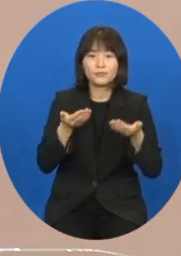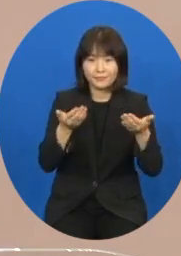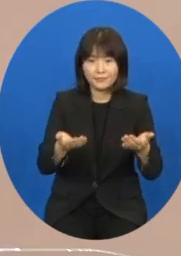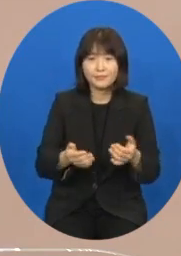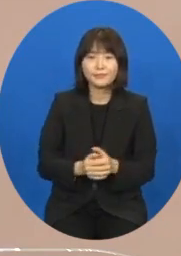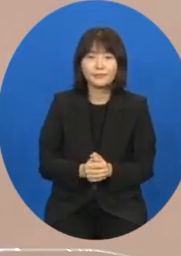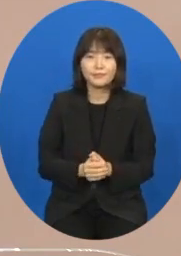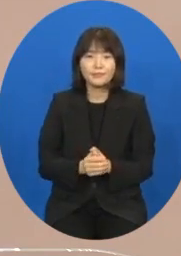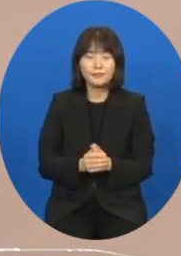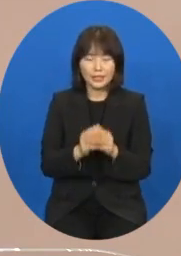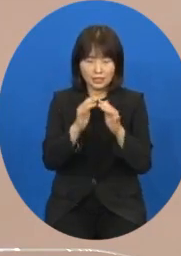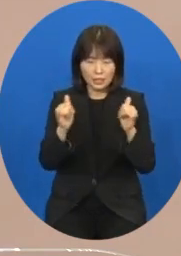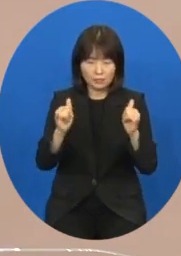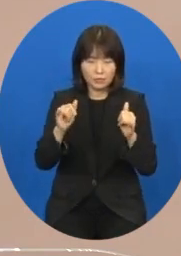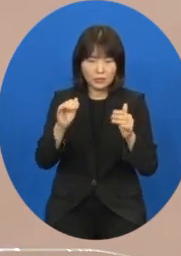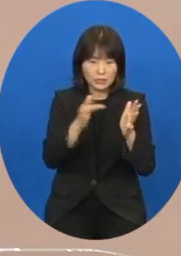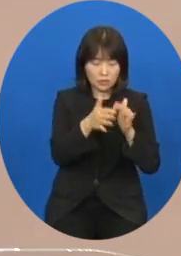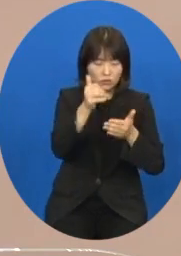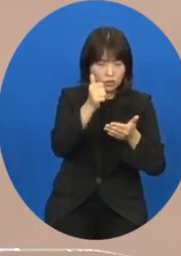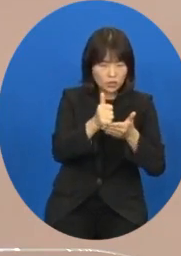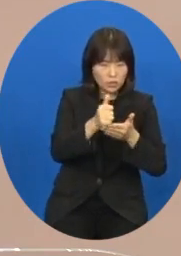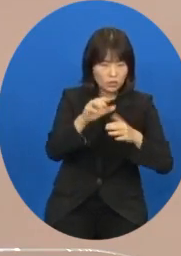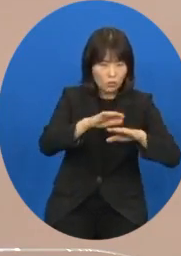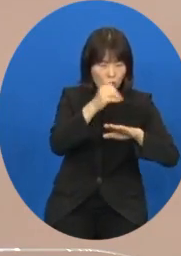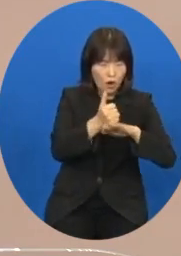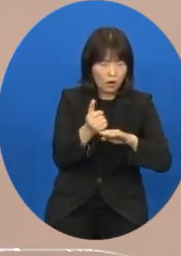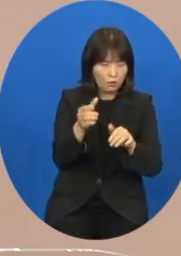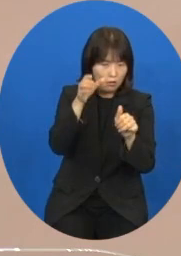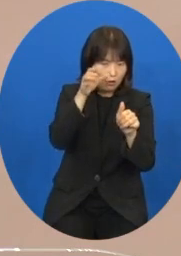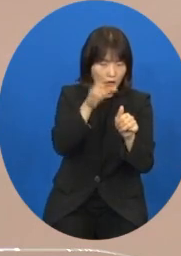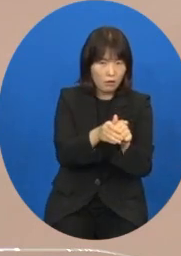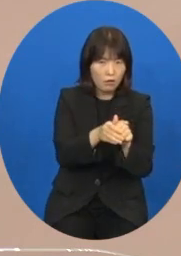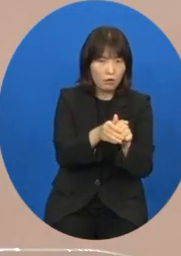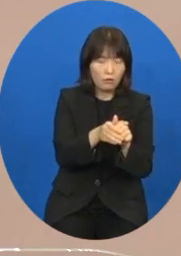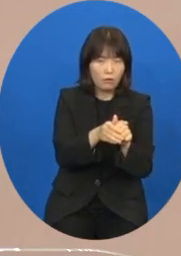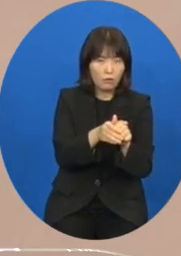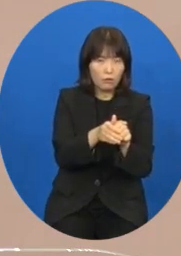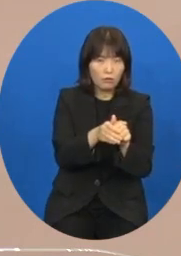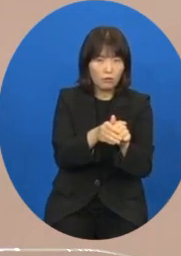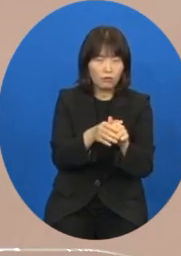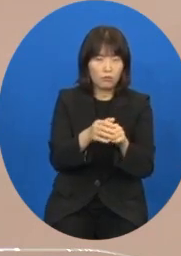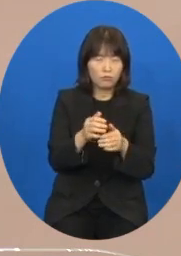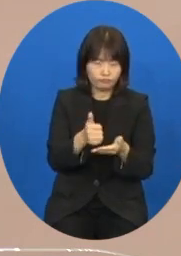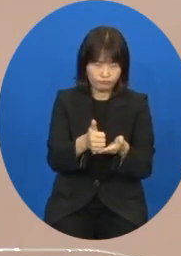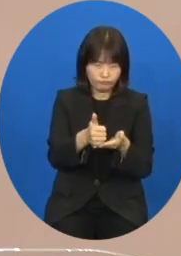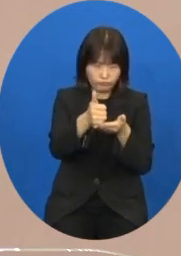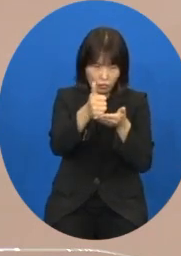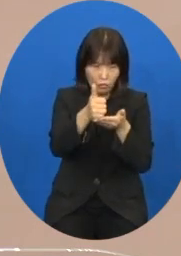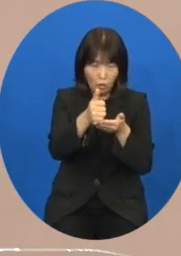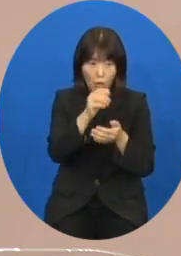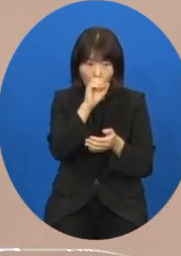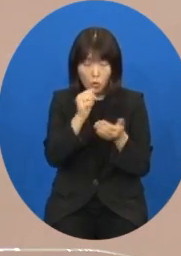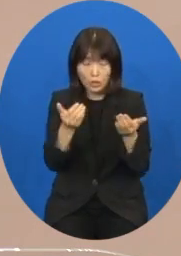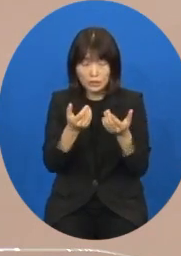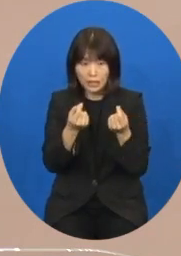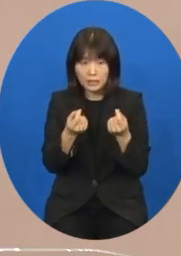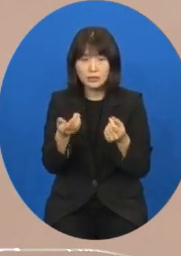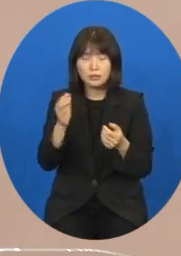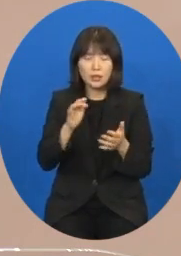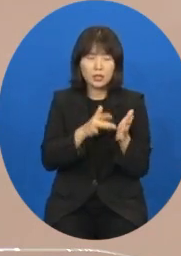사람들이 예수님을 왕으로 모시고 옹립하려고 하는 일이 좋은 일 같이 보이지만 예수님은